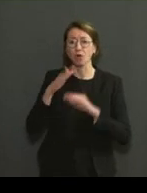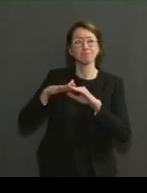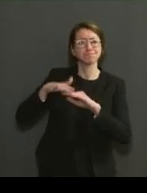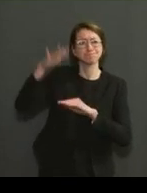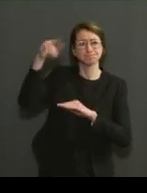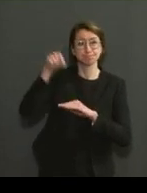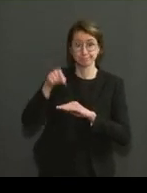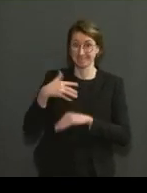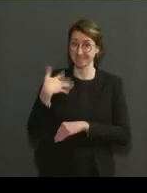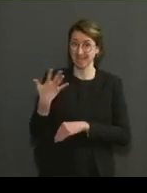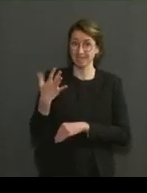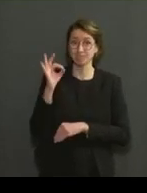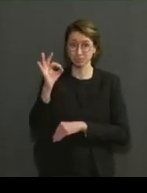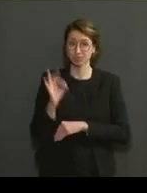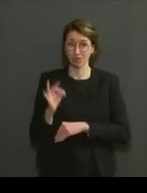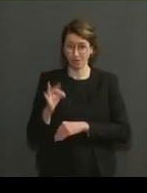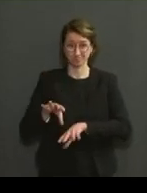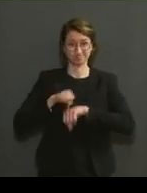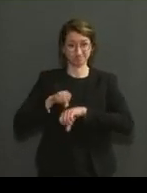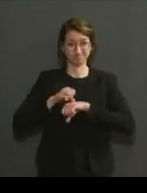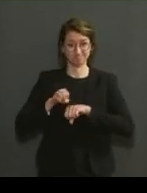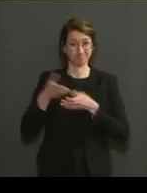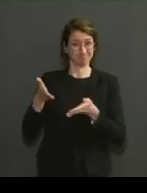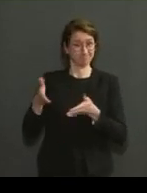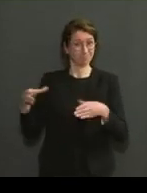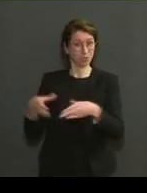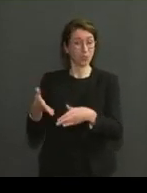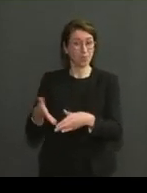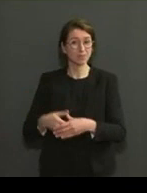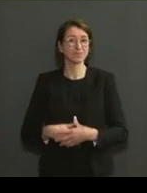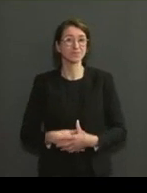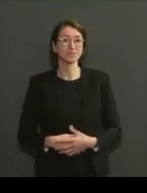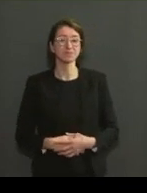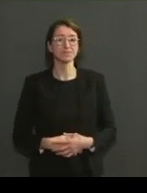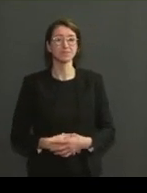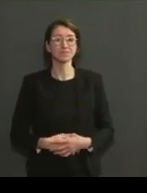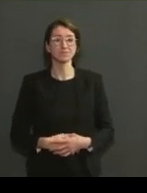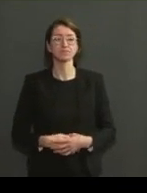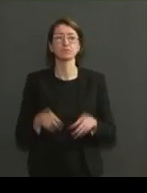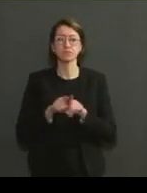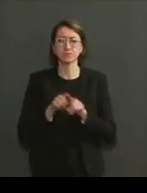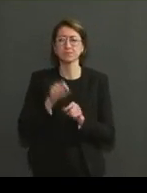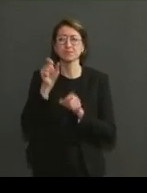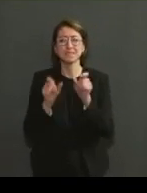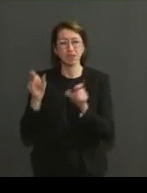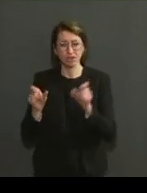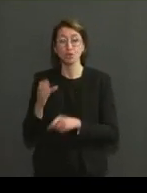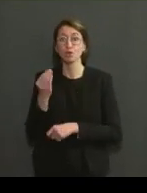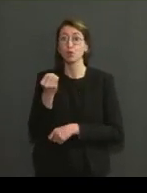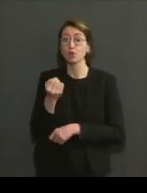contaminations. Et dans un groupe qui a été particulièrement atteint, les plus de 90 ans, la diminution des contaminations est pratiquement